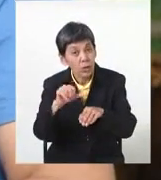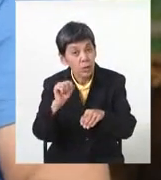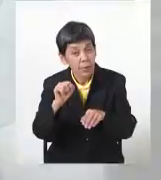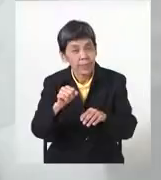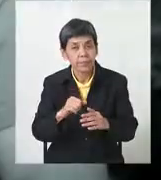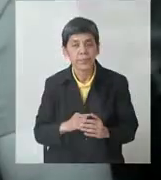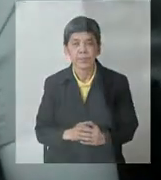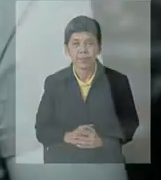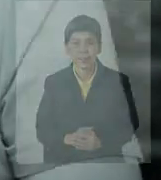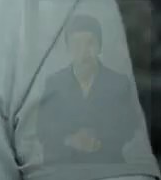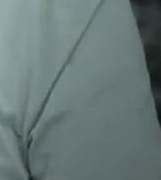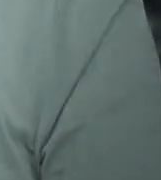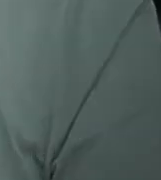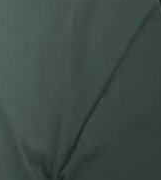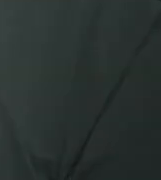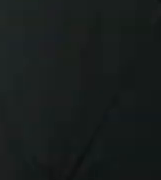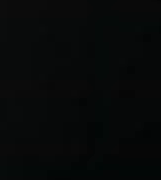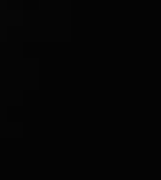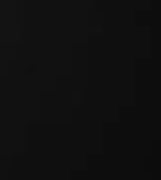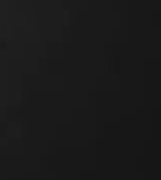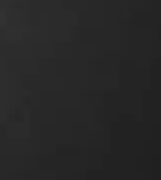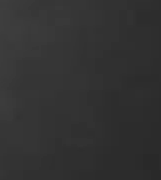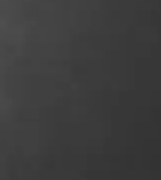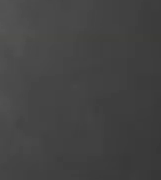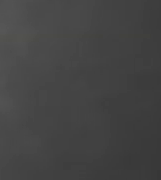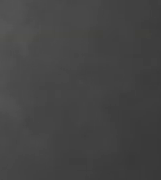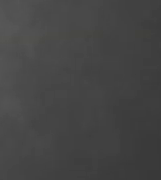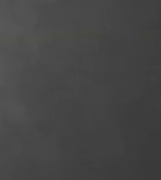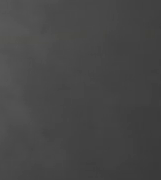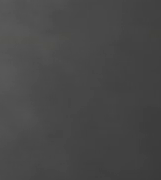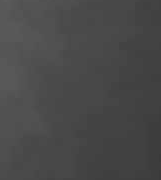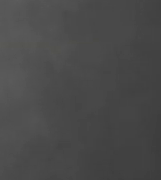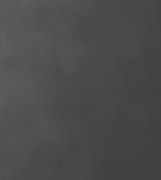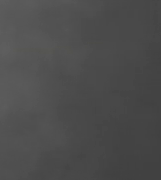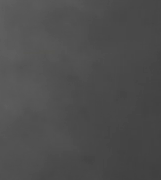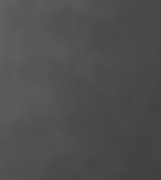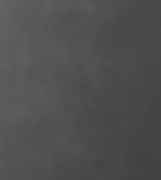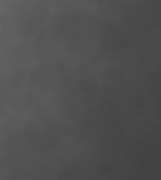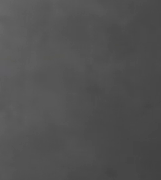ถนนหรือเปล่าครับเคียงตาเคียง